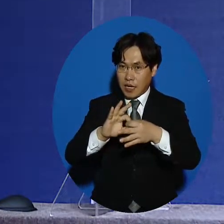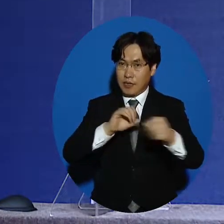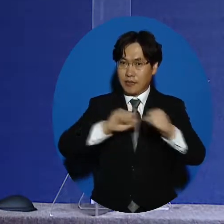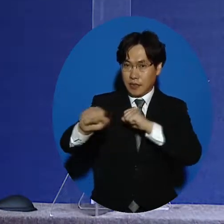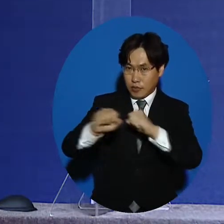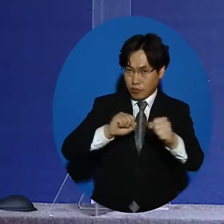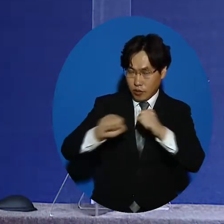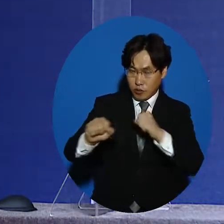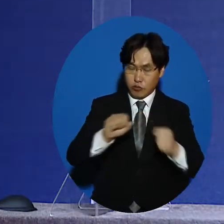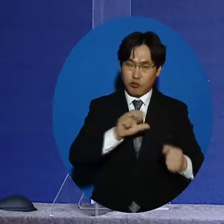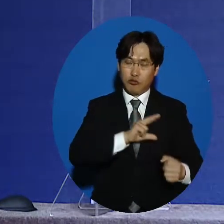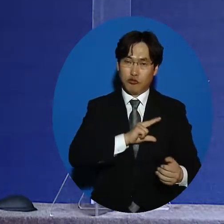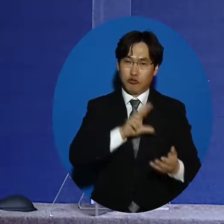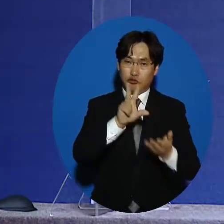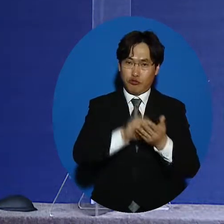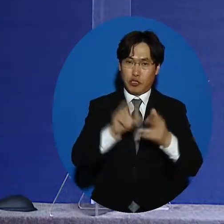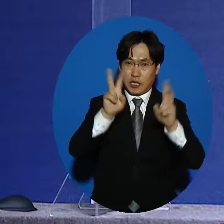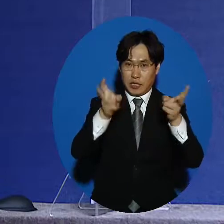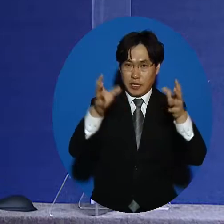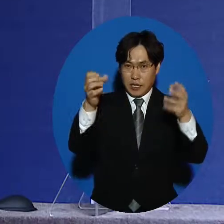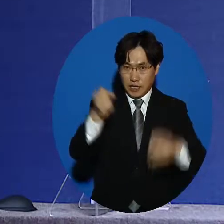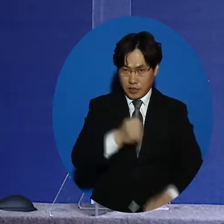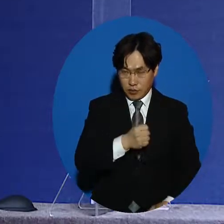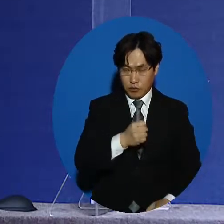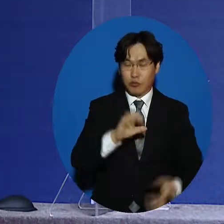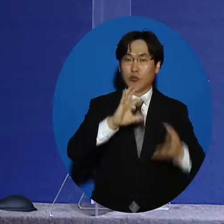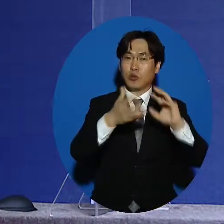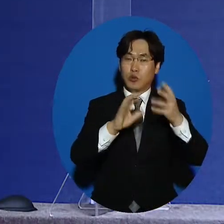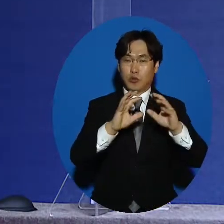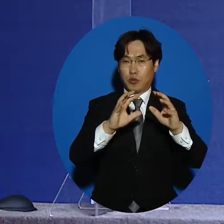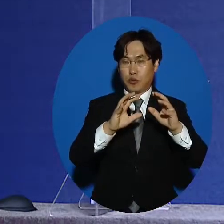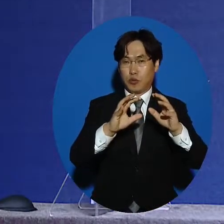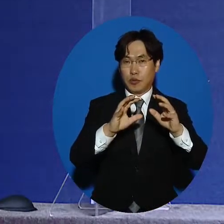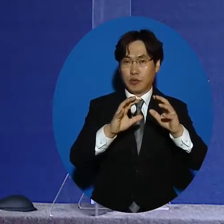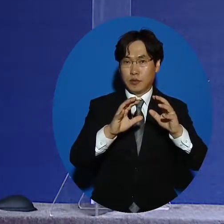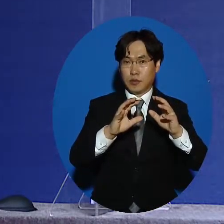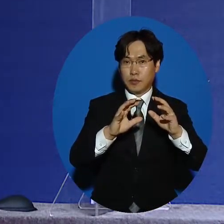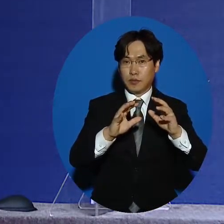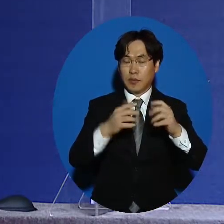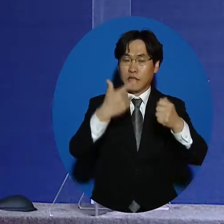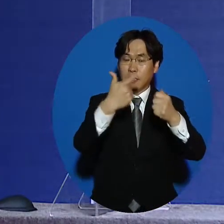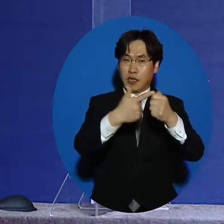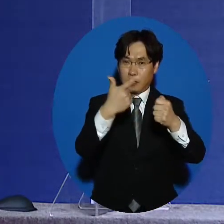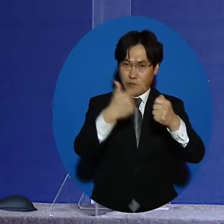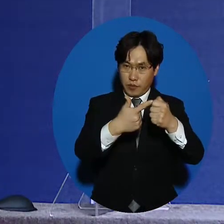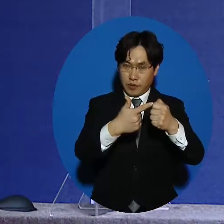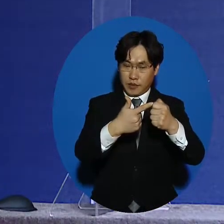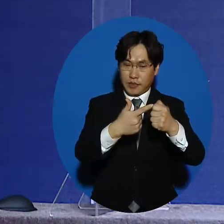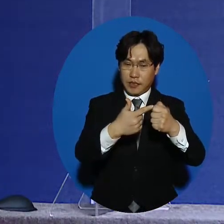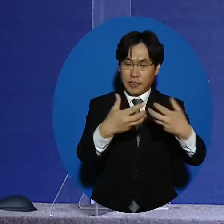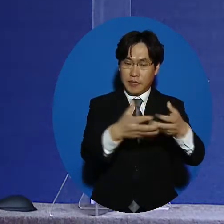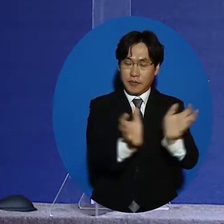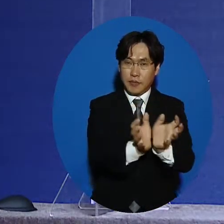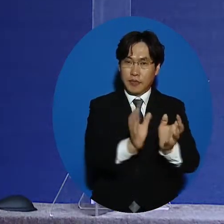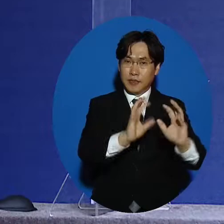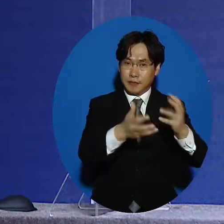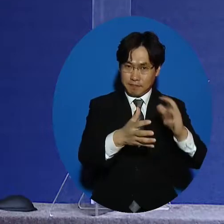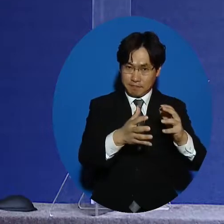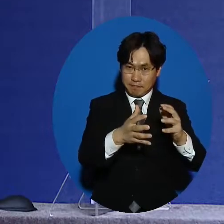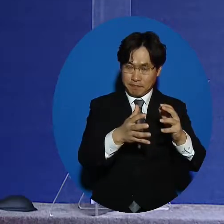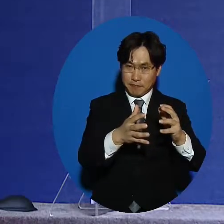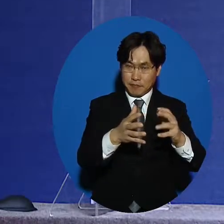슬로건 아래 진행되는 본 포럼의 제6 세션을 맡은